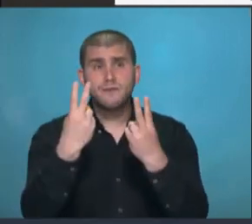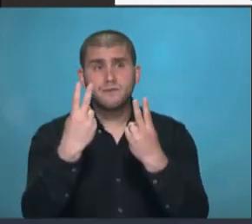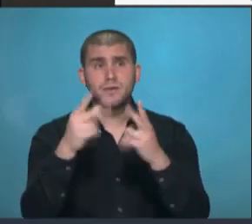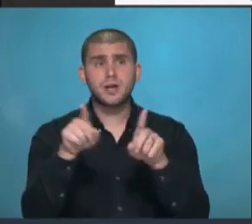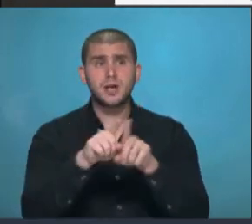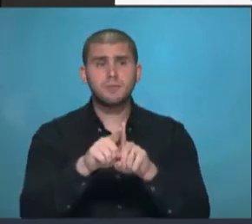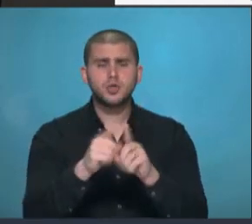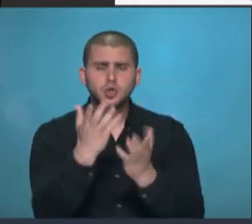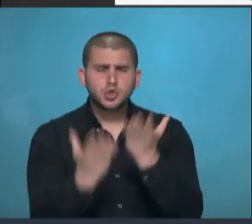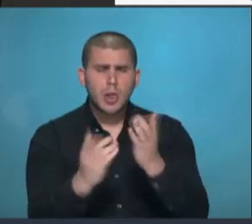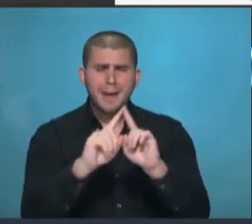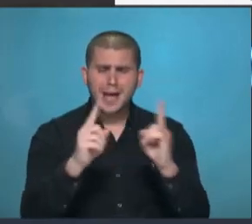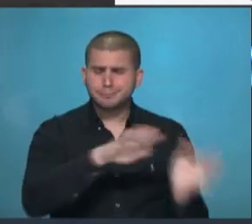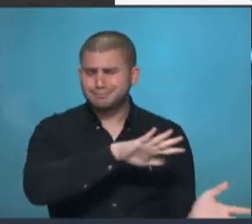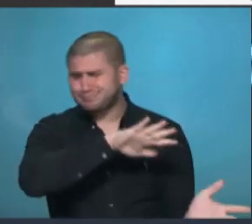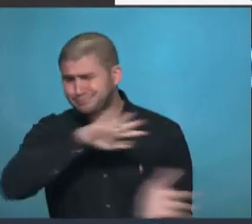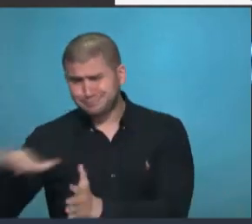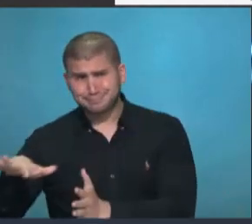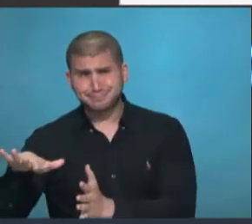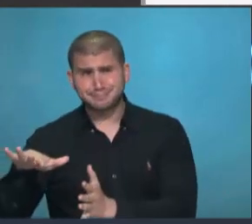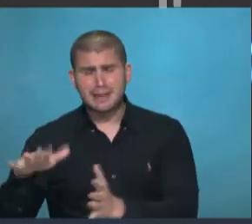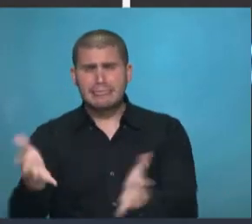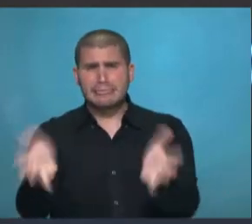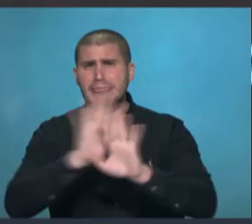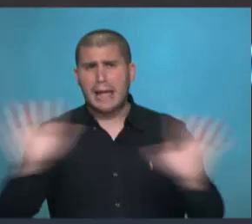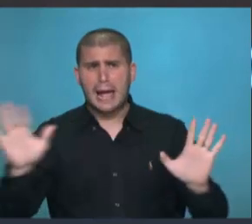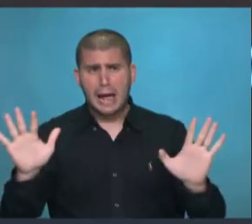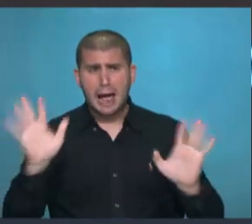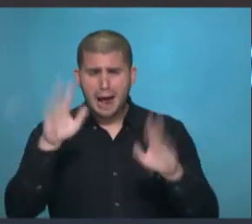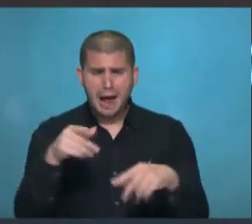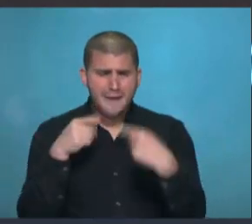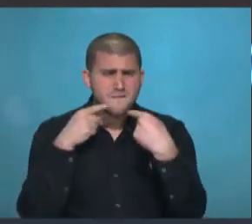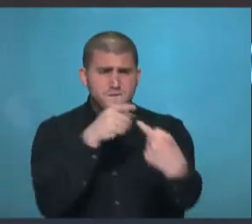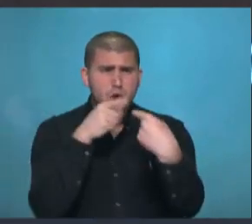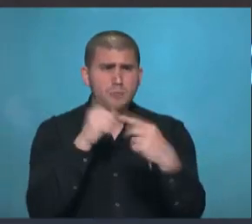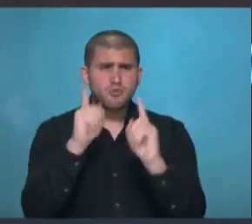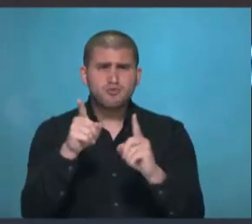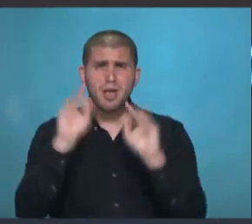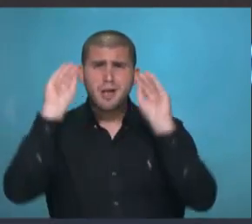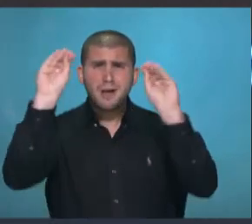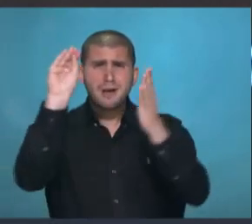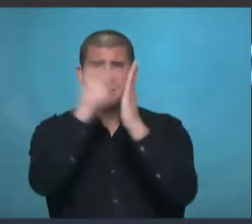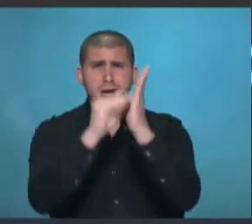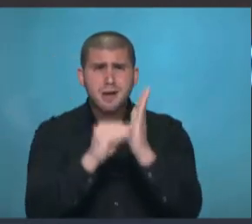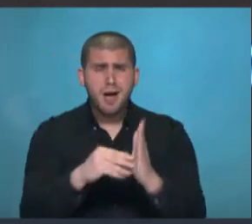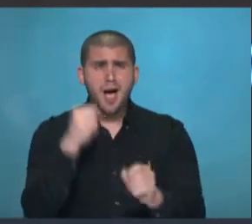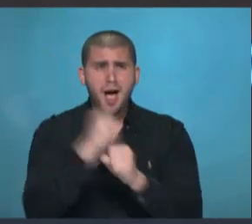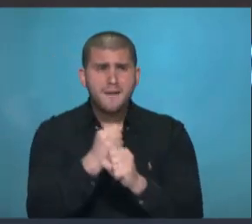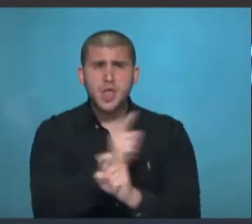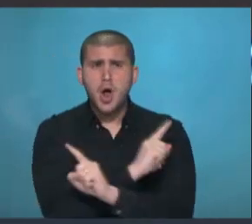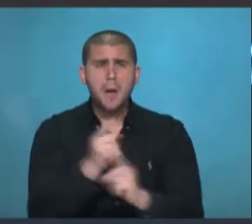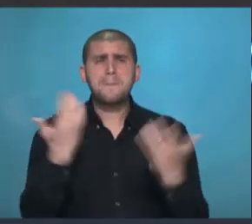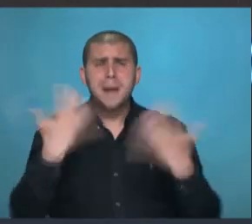כל שיקול אחר בצד, רבק, על ויכוחים של סידור עבודה לא מחלישים